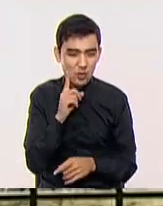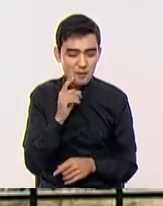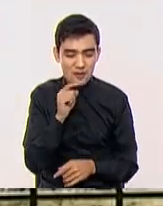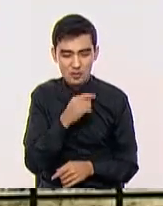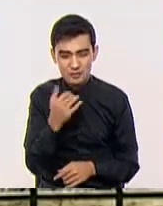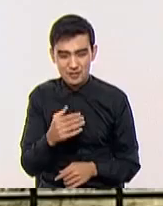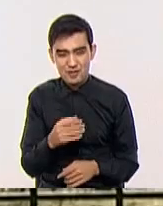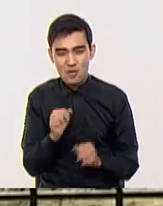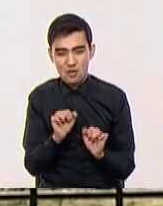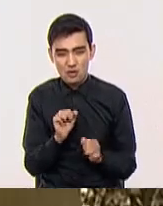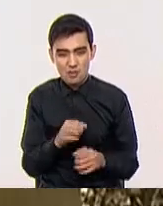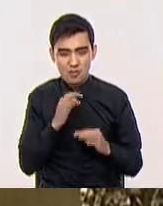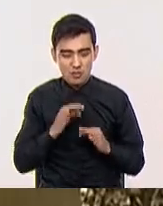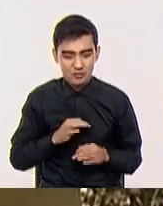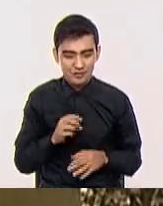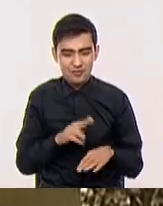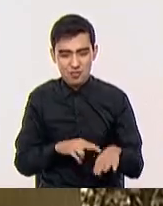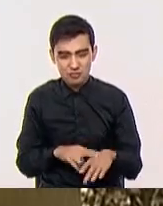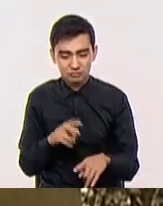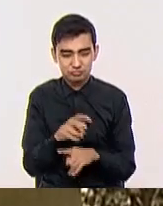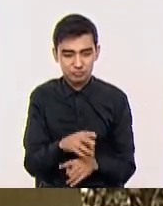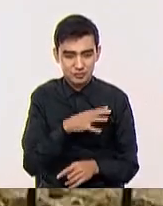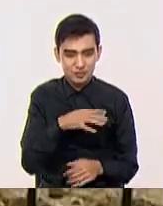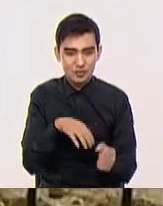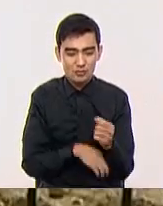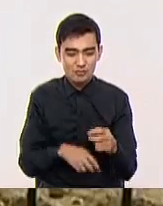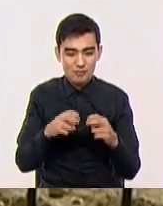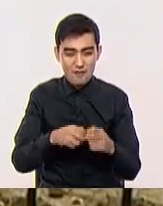экономики, природоохранной прокуратуры и полицейские.